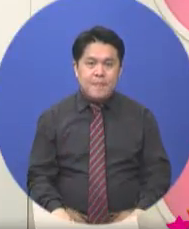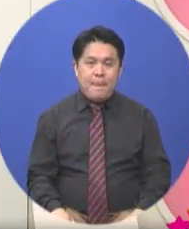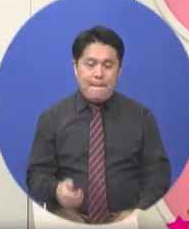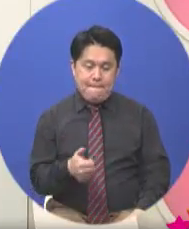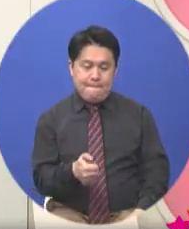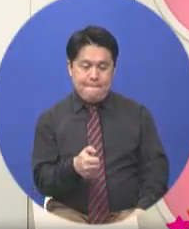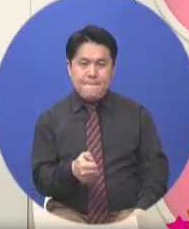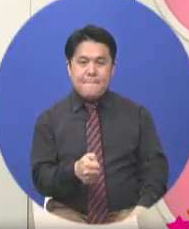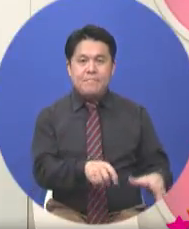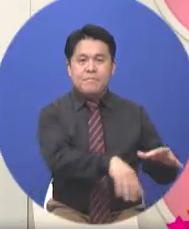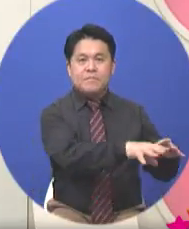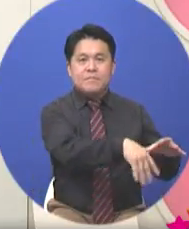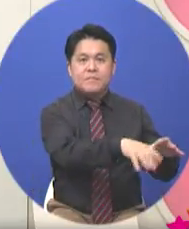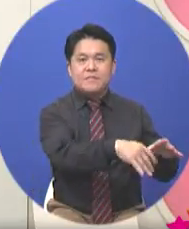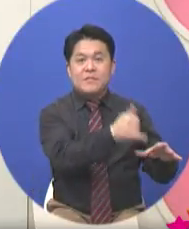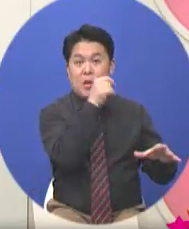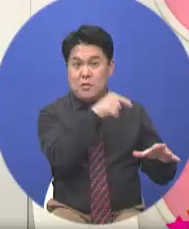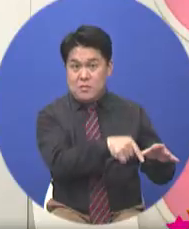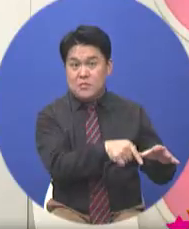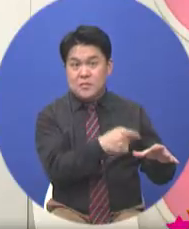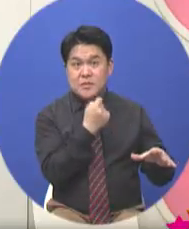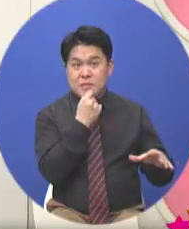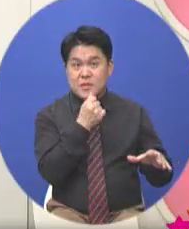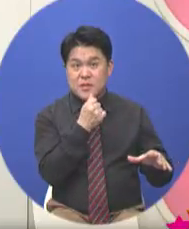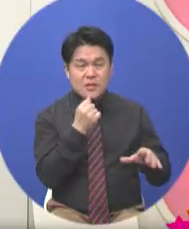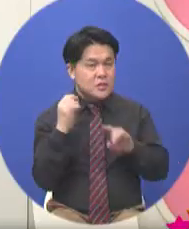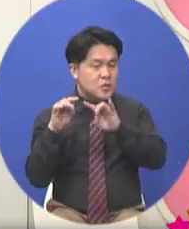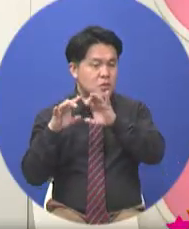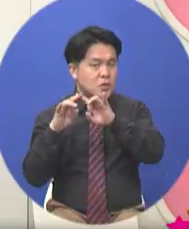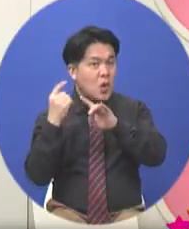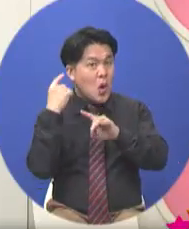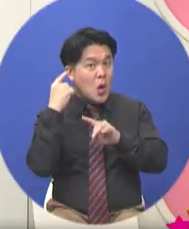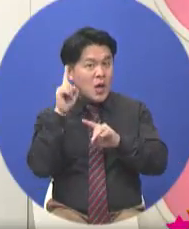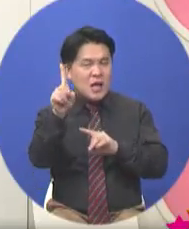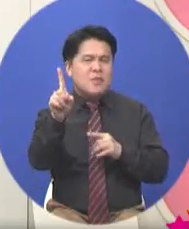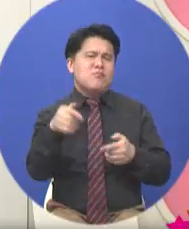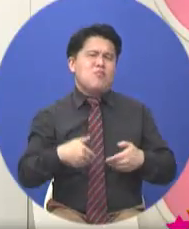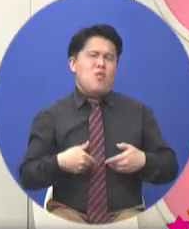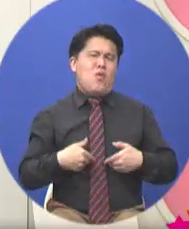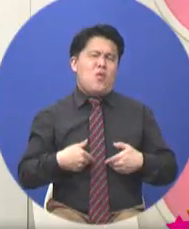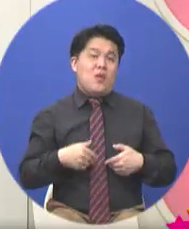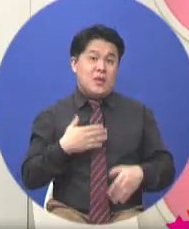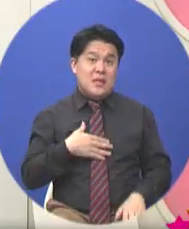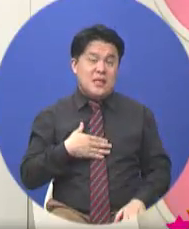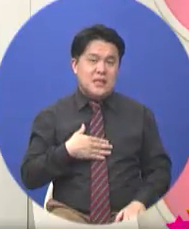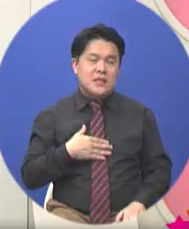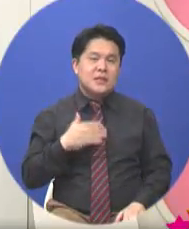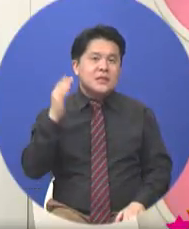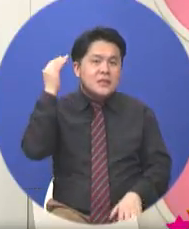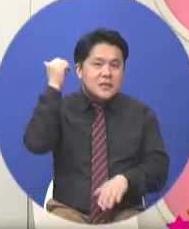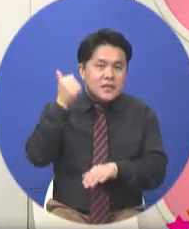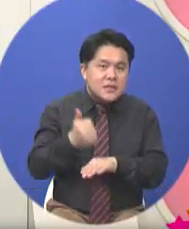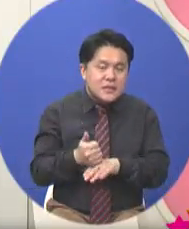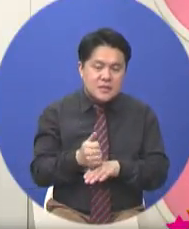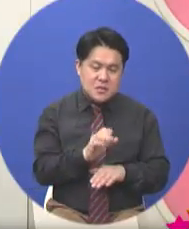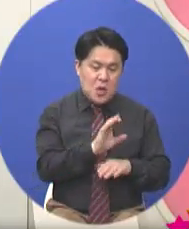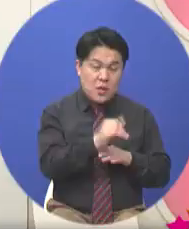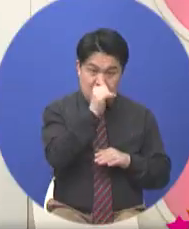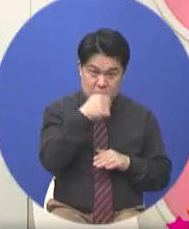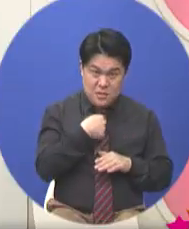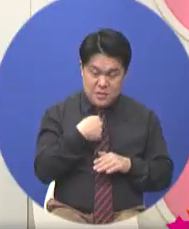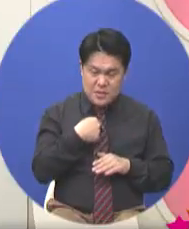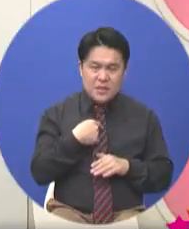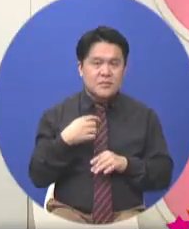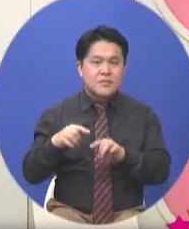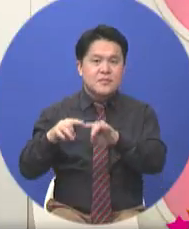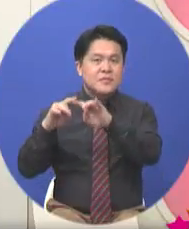리모컨으로 작동되는 미니 오디오가 하나 있었으면 좋겠습니다. 아. 예, 그 라디오 그 컴퓨터는 있는데